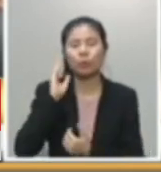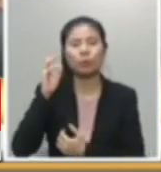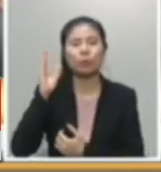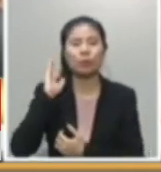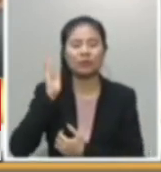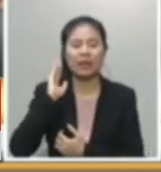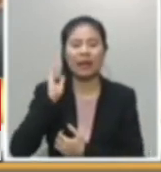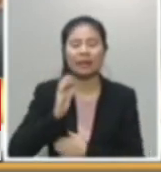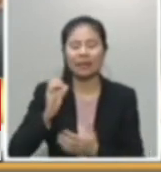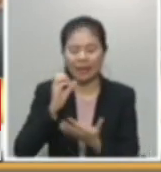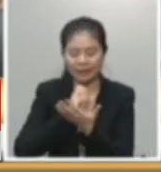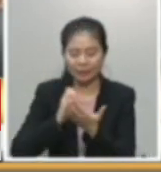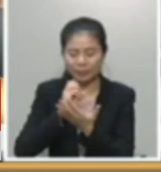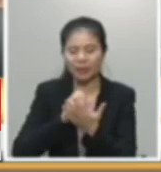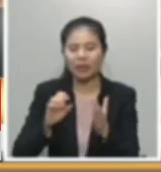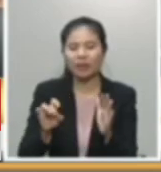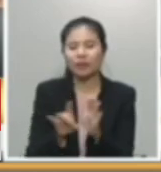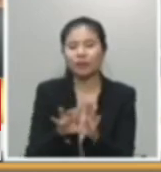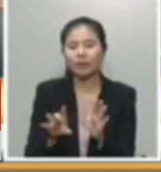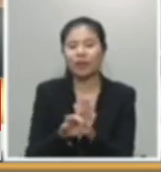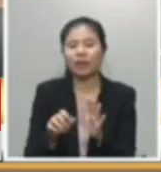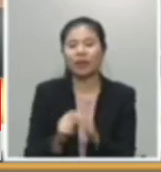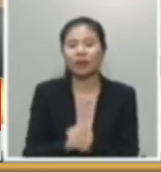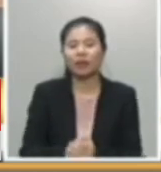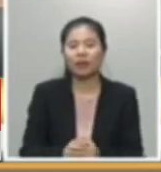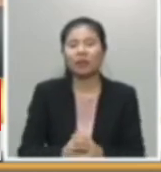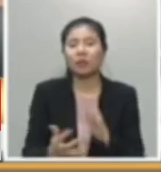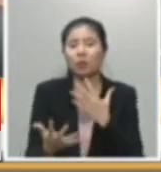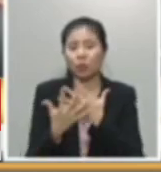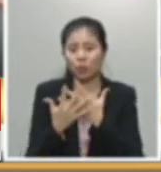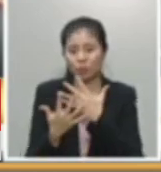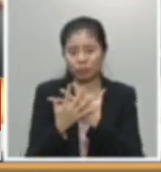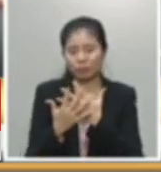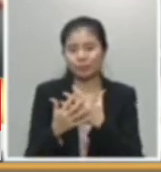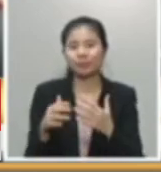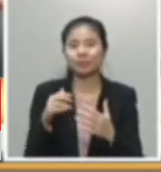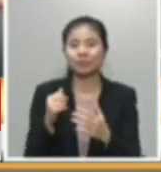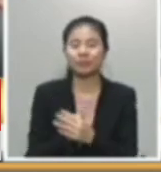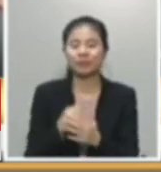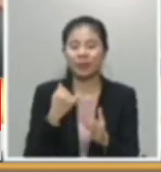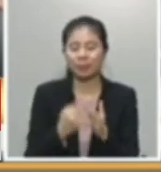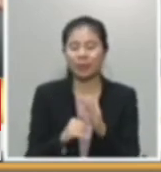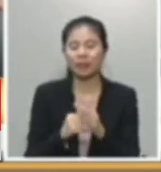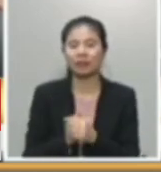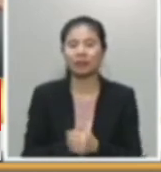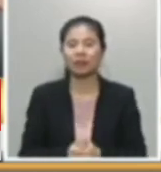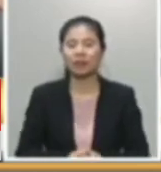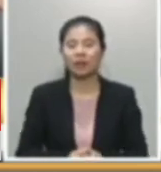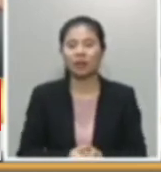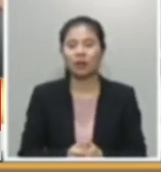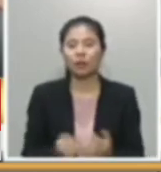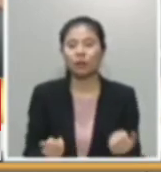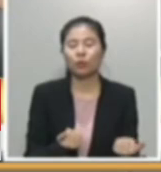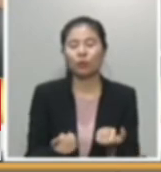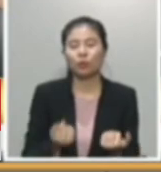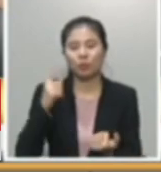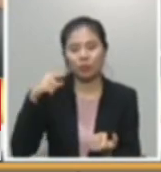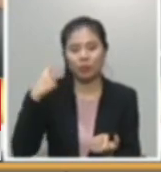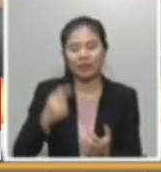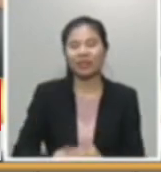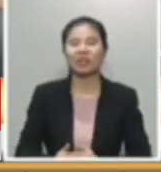ท้ายบ้านหลังที่สองก็คือคุกลูกสาวท้องก่อนวัยอันคว